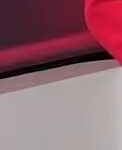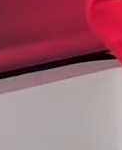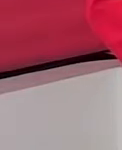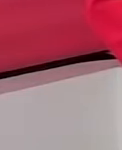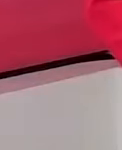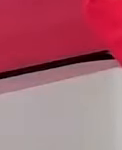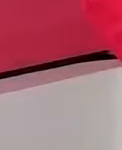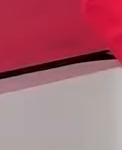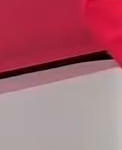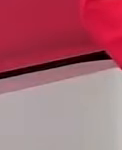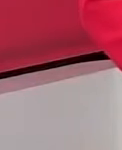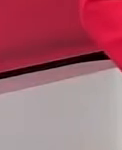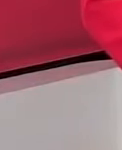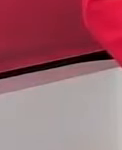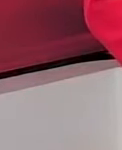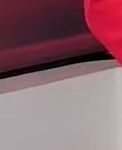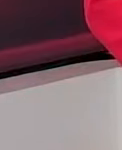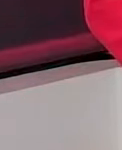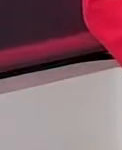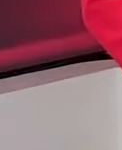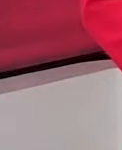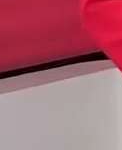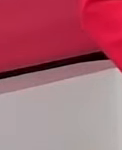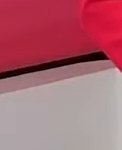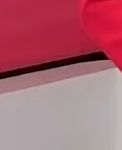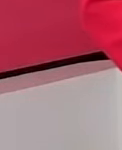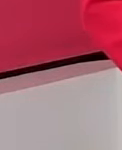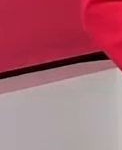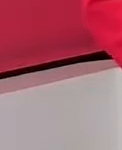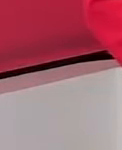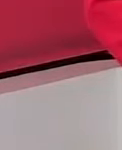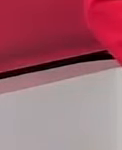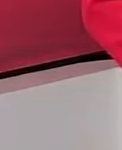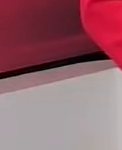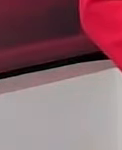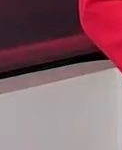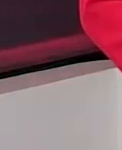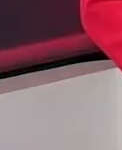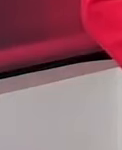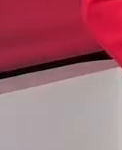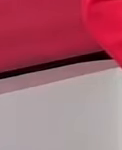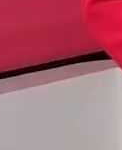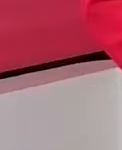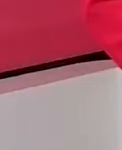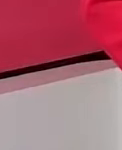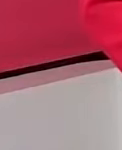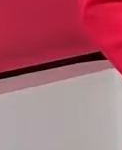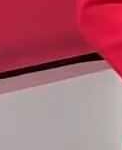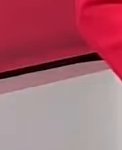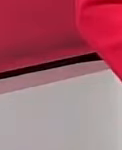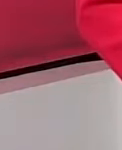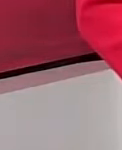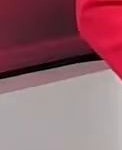Integrated News sa YouTube. Sa mga kapuso abroad, samahan nyo kami sa GMA Pinoy TV at sa www.gmanews.tv.